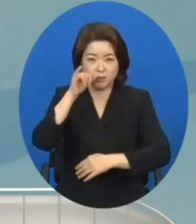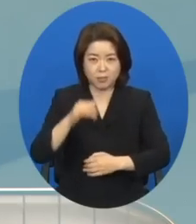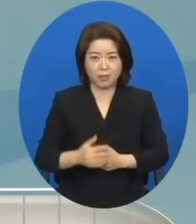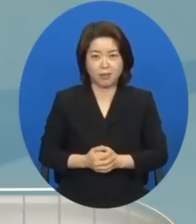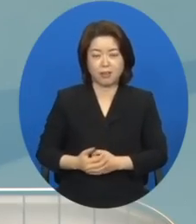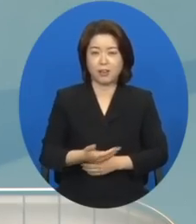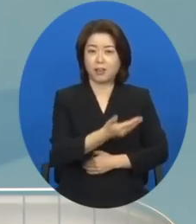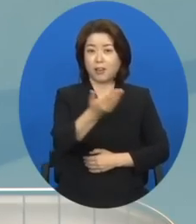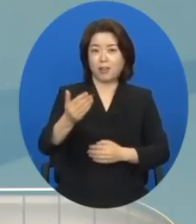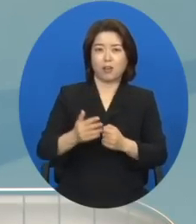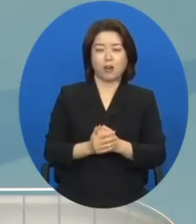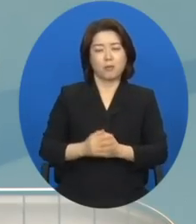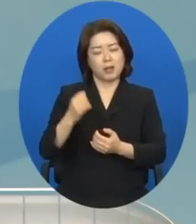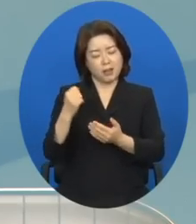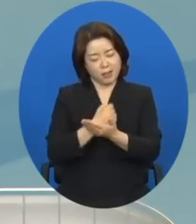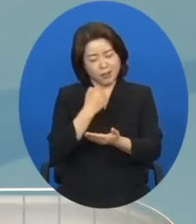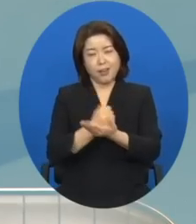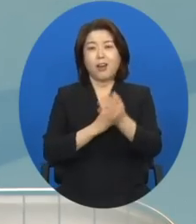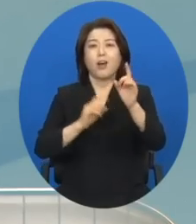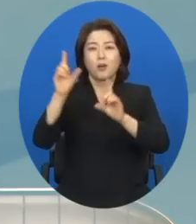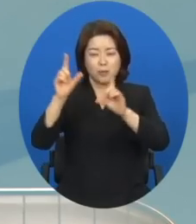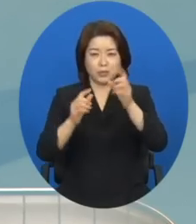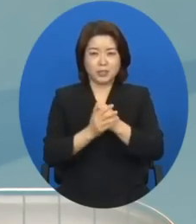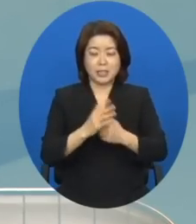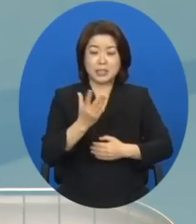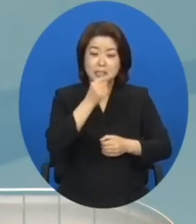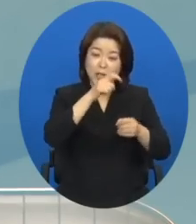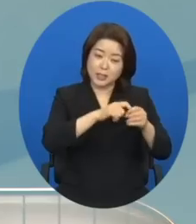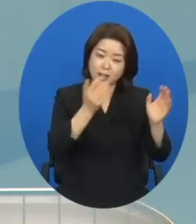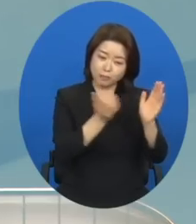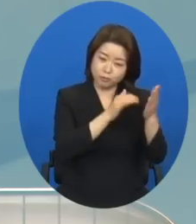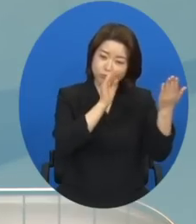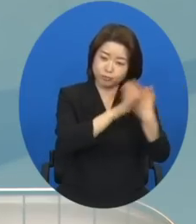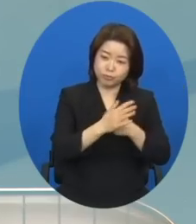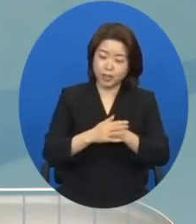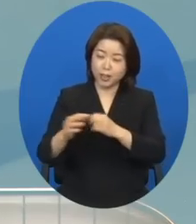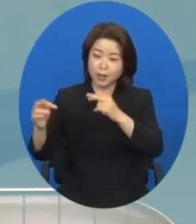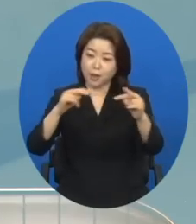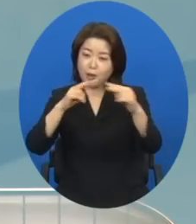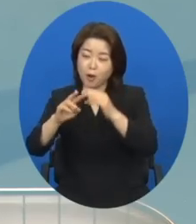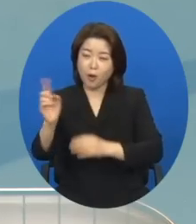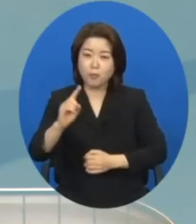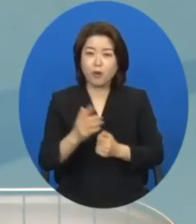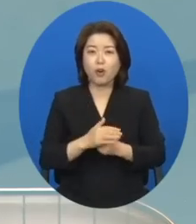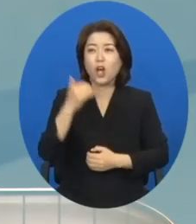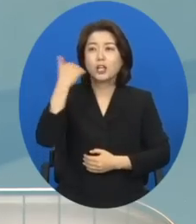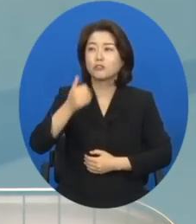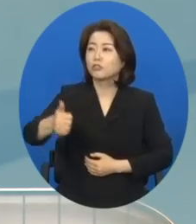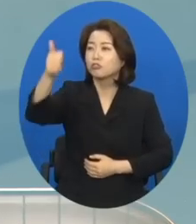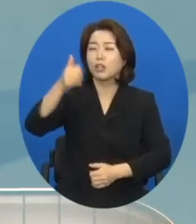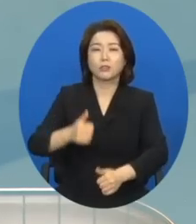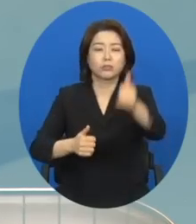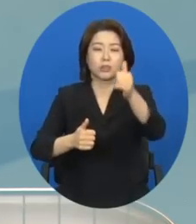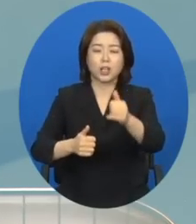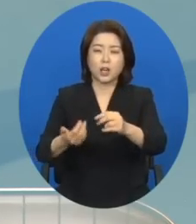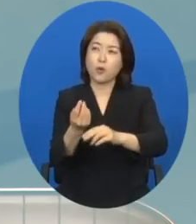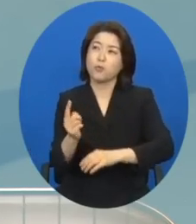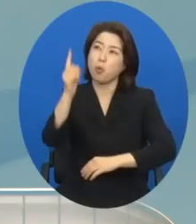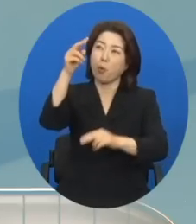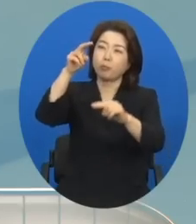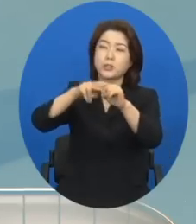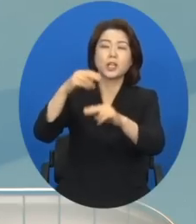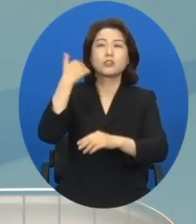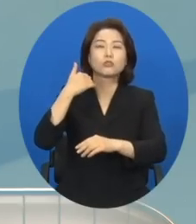여러분 참 안타깝죠? 성찬이 있은 다음에 벌어진 논쟁이 누가 큰 자리를 차지하냐, 누가 더 높은 자리에 있을